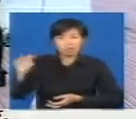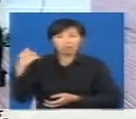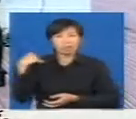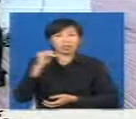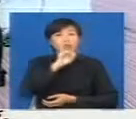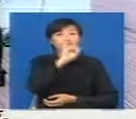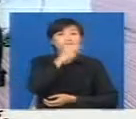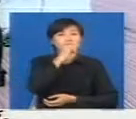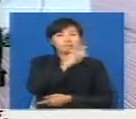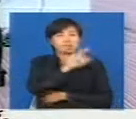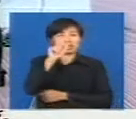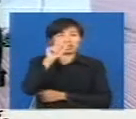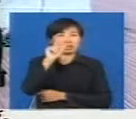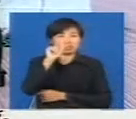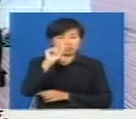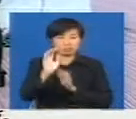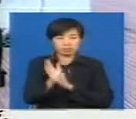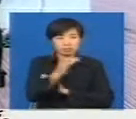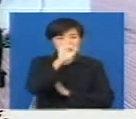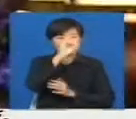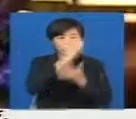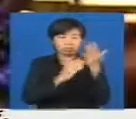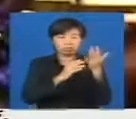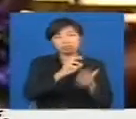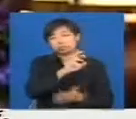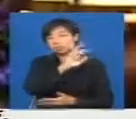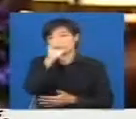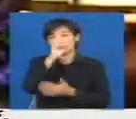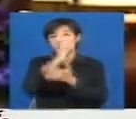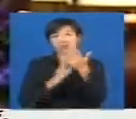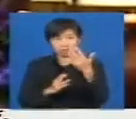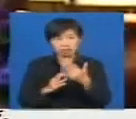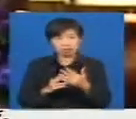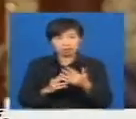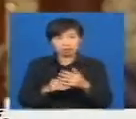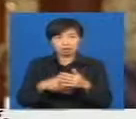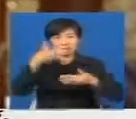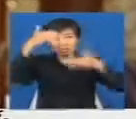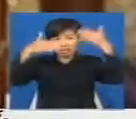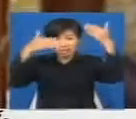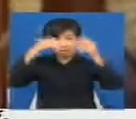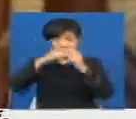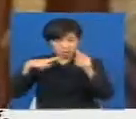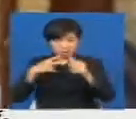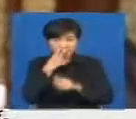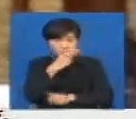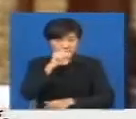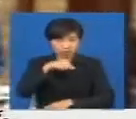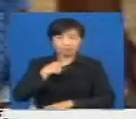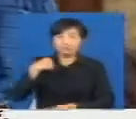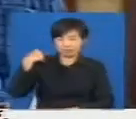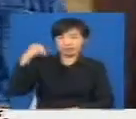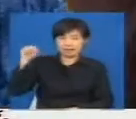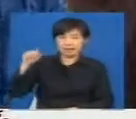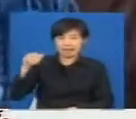จันทร์20ตั้งแต่แปดโมงครึ่งถึงเที่ยงครึ่ง ซึ่งผู้นำจะได้มีโอกาสดูนิทรรศการด้วย ใช่นะฮะแน่นอนฮะ เดี๋ยวเราไปดูนิทรรศการกันดีกว่านะฮะ